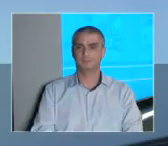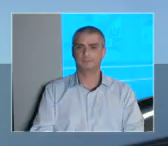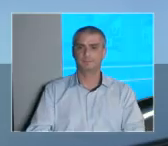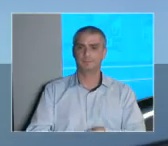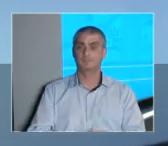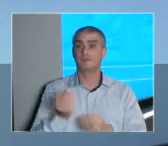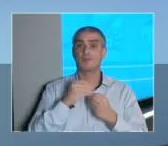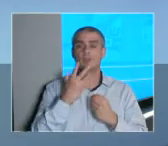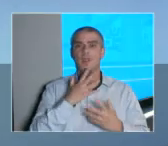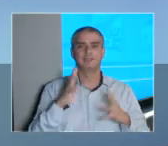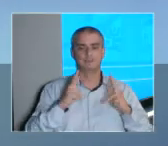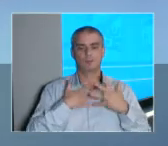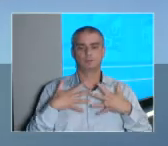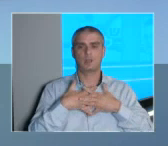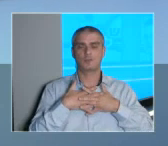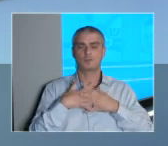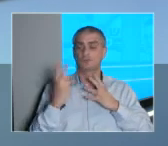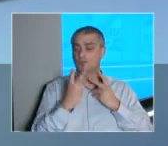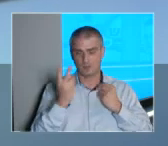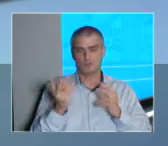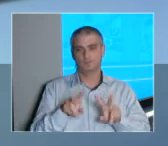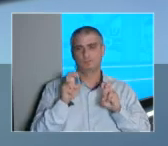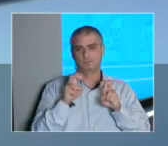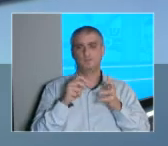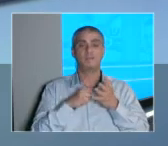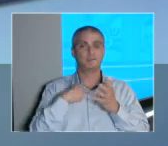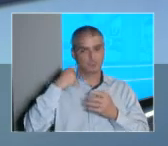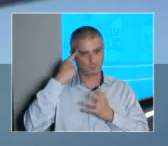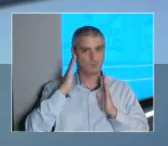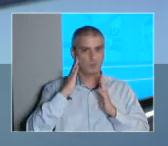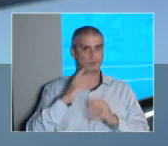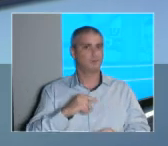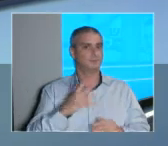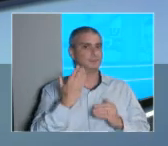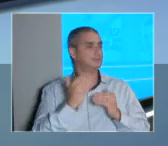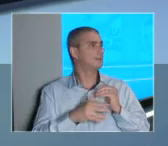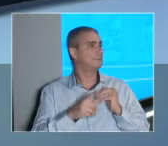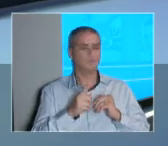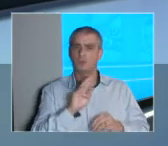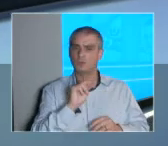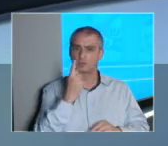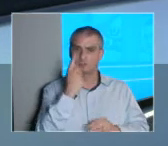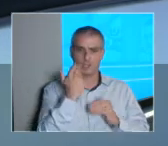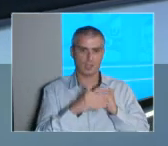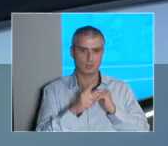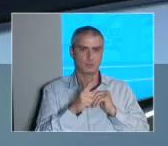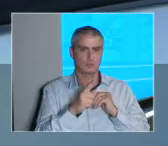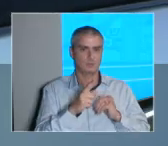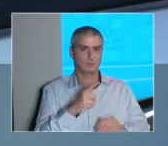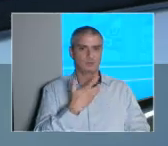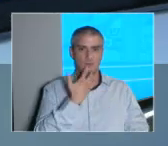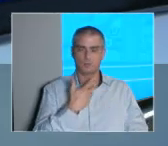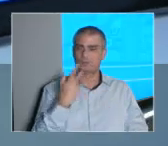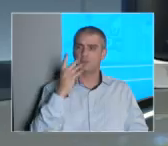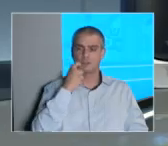דבר שהציבור רוצה אחדות. על שני המסרים האלה הוא רץ, ולכן אני חושב שהוא מאוד יסיים. סיום. נושא אחרון מעניין. פורוש